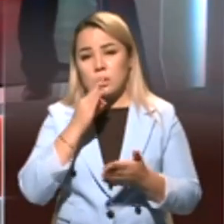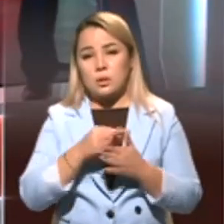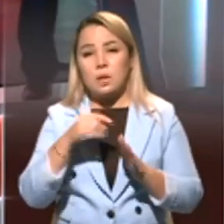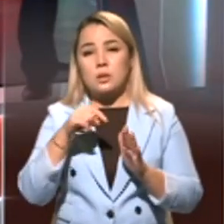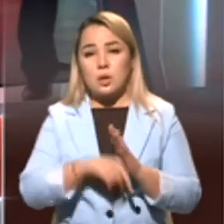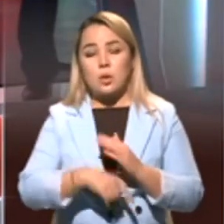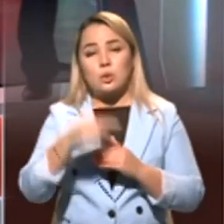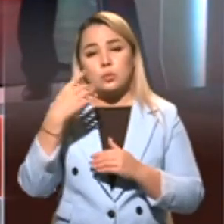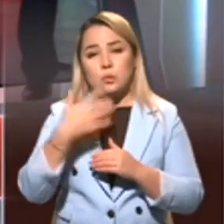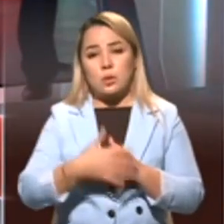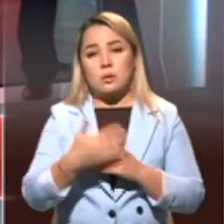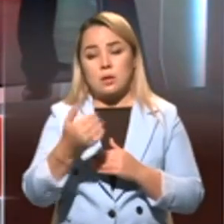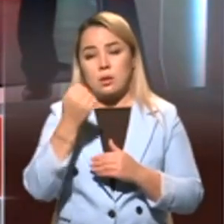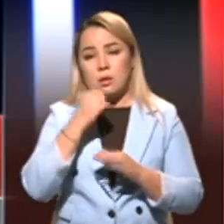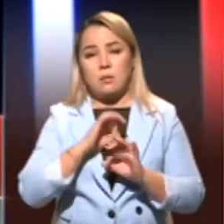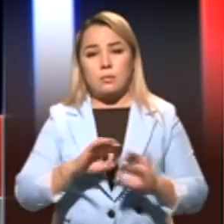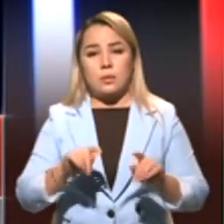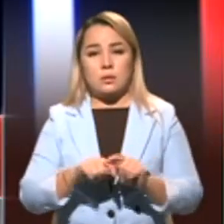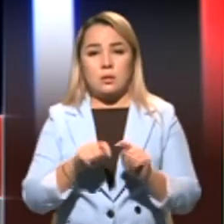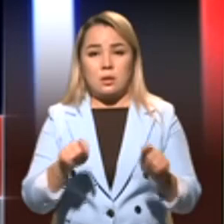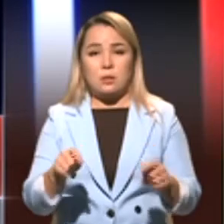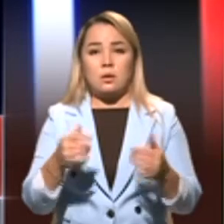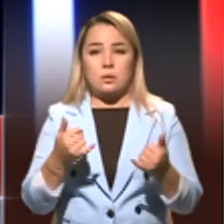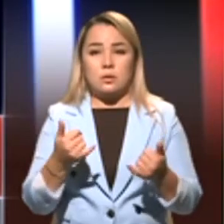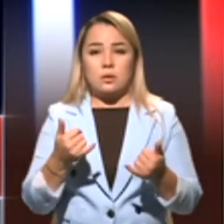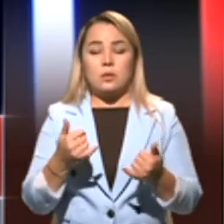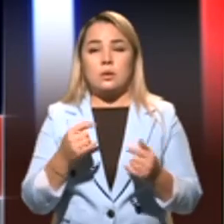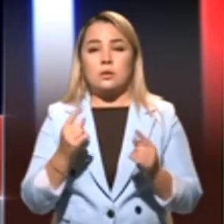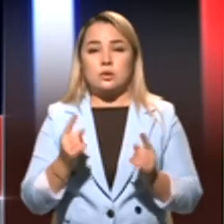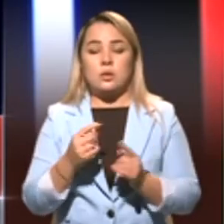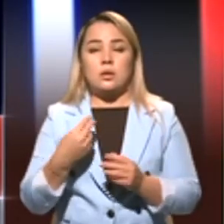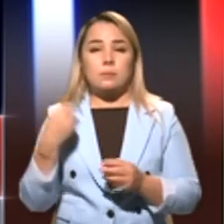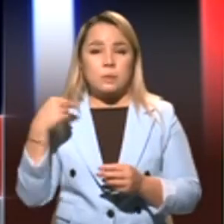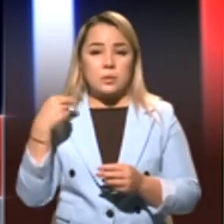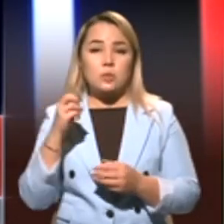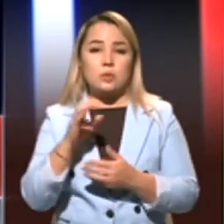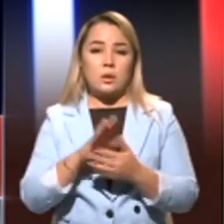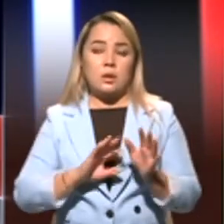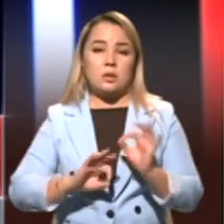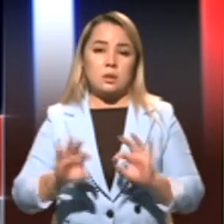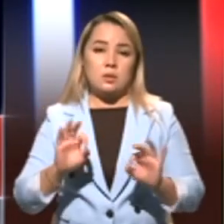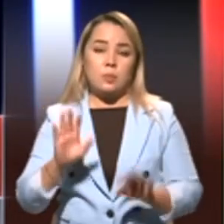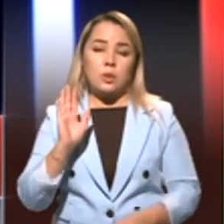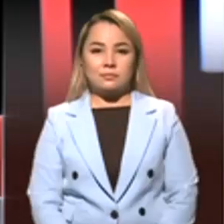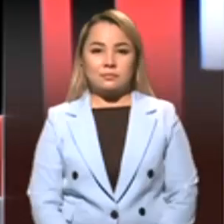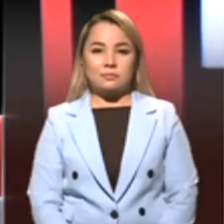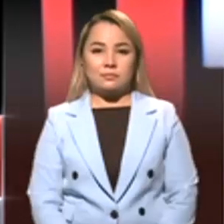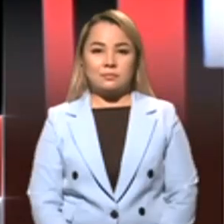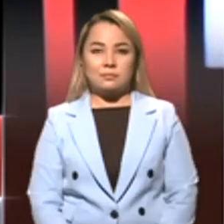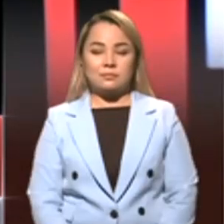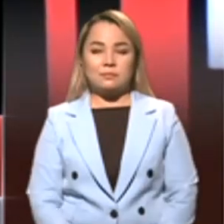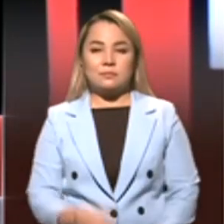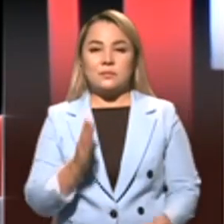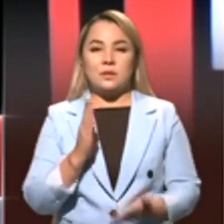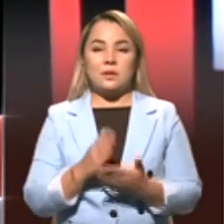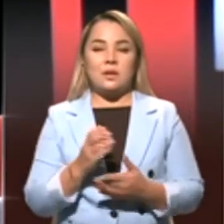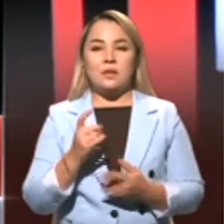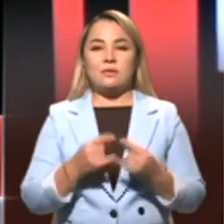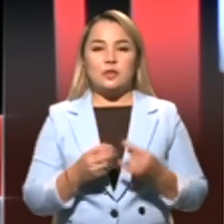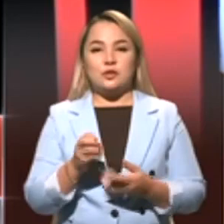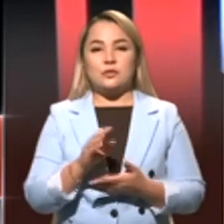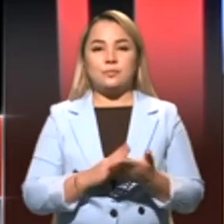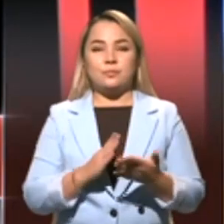Терең түсініктемеңізге рахмет айтамыз. Біз шағын үзіліске кезек берсек, одан кейін ораламыз. Тікелей эфирімізді әрі қарай